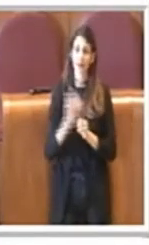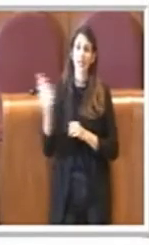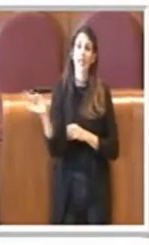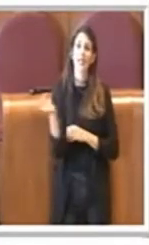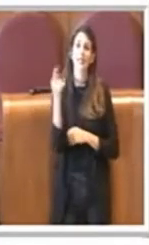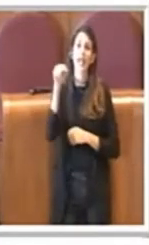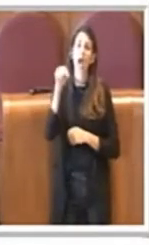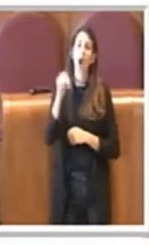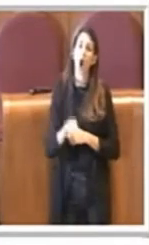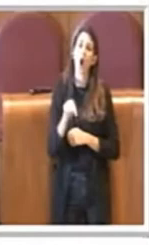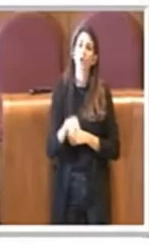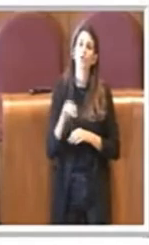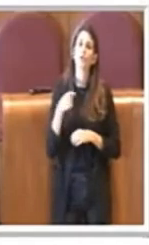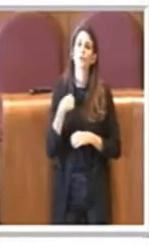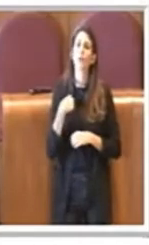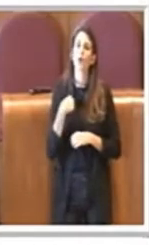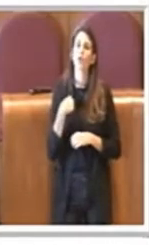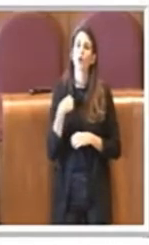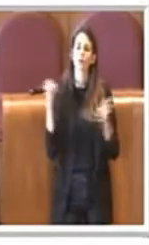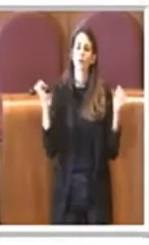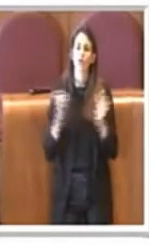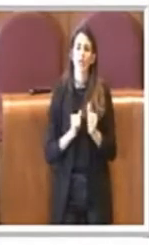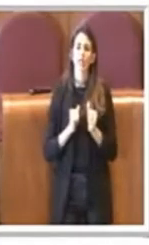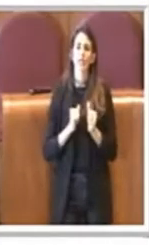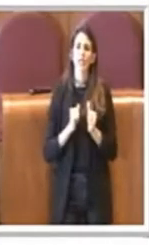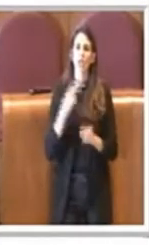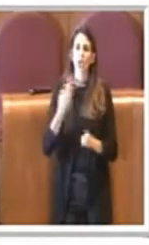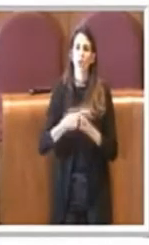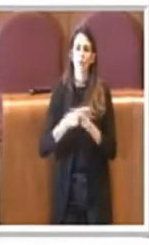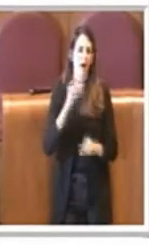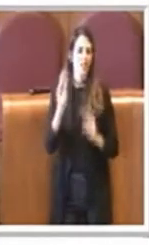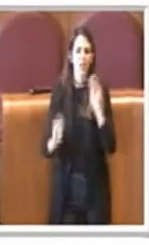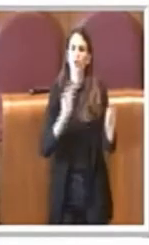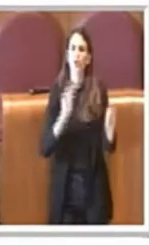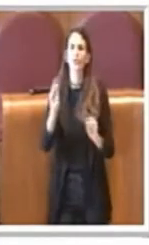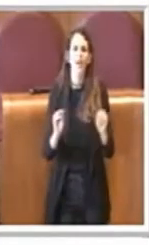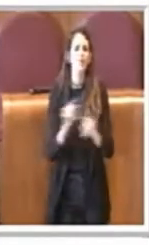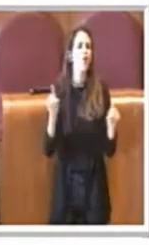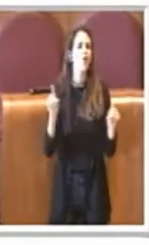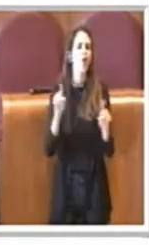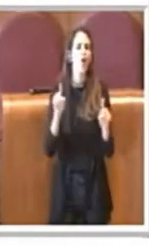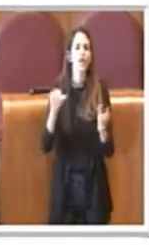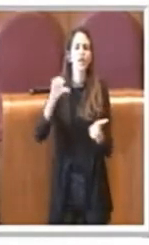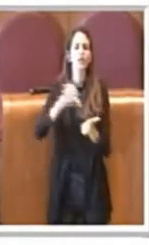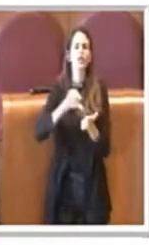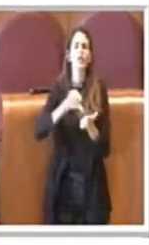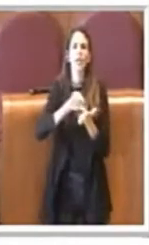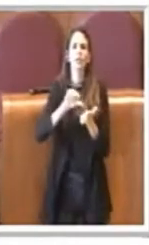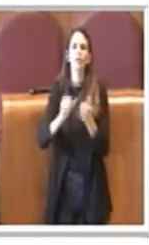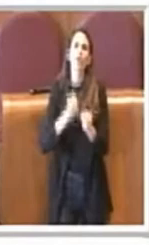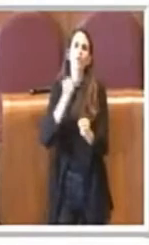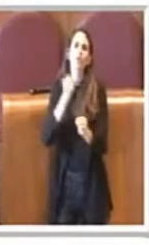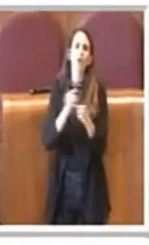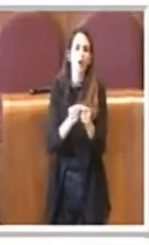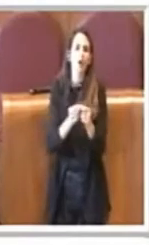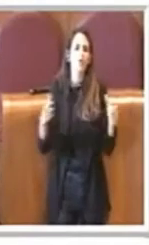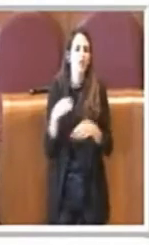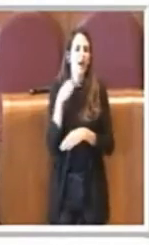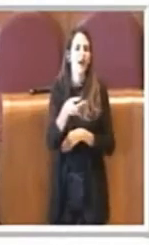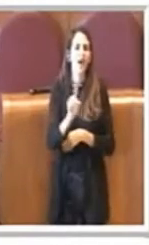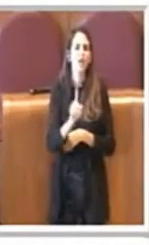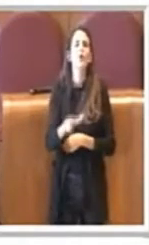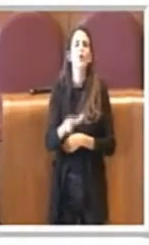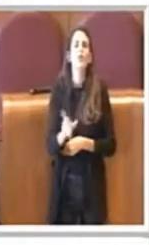i cittadini romani e gli chiedessi perché non vanno in centro storico, difficilmente la risposta sarebbe non vado in centro